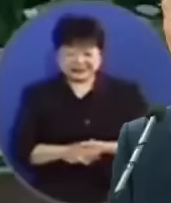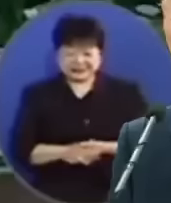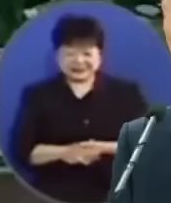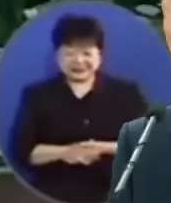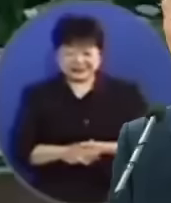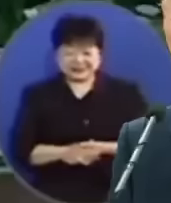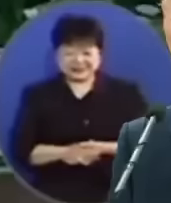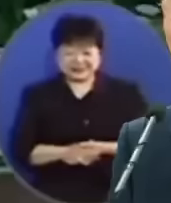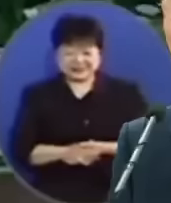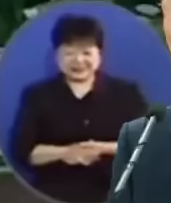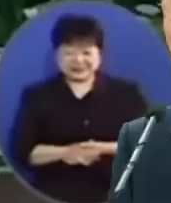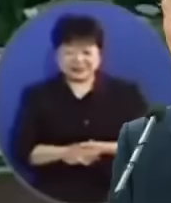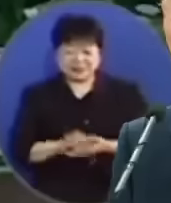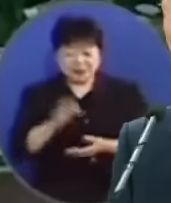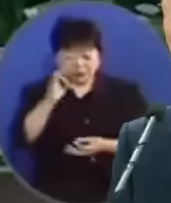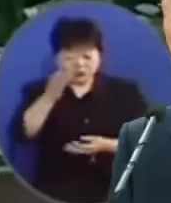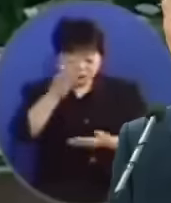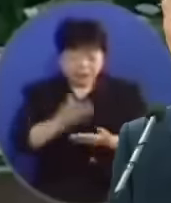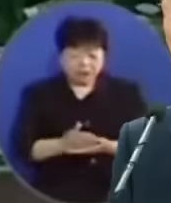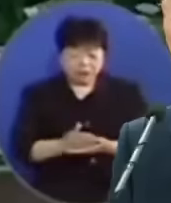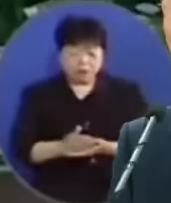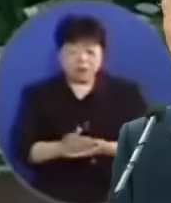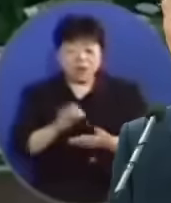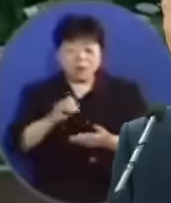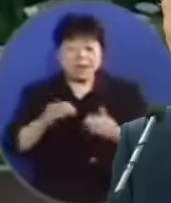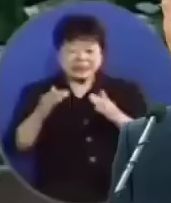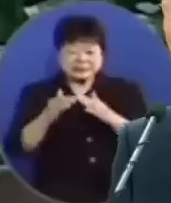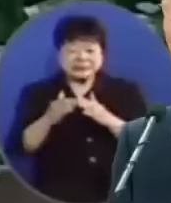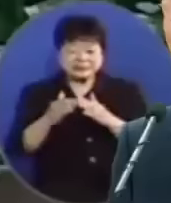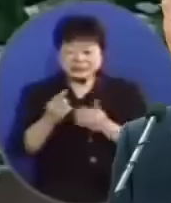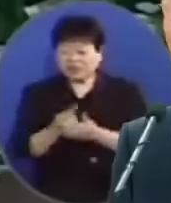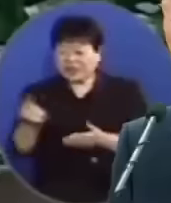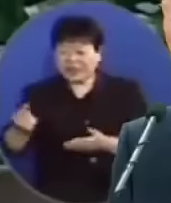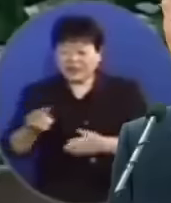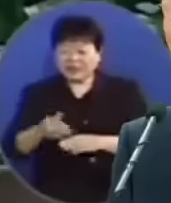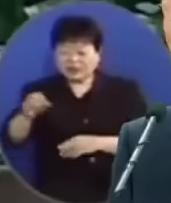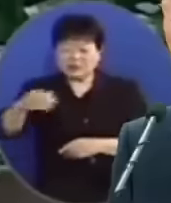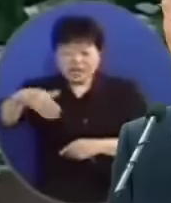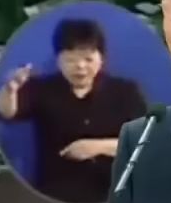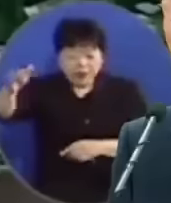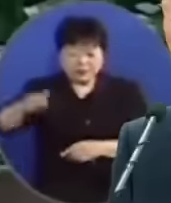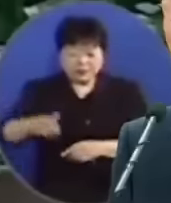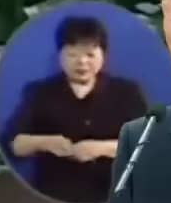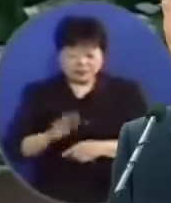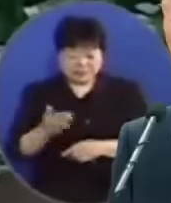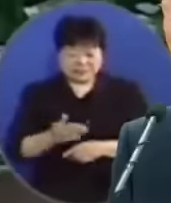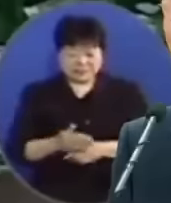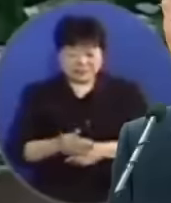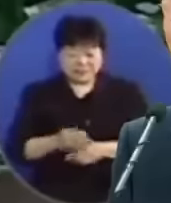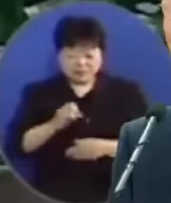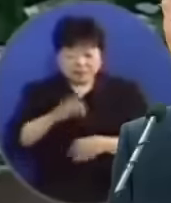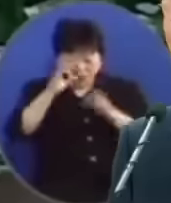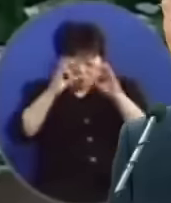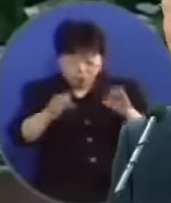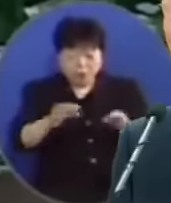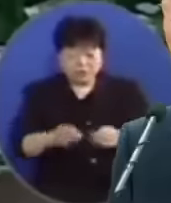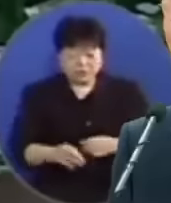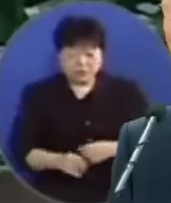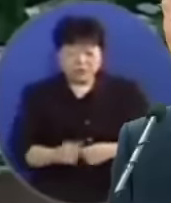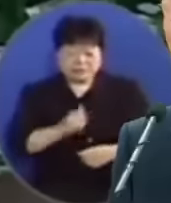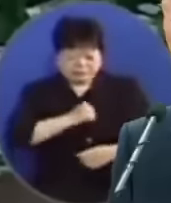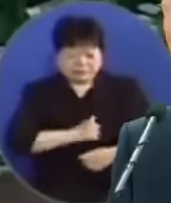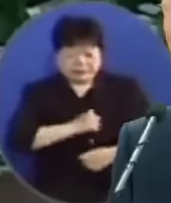훔쳐 먹게 되네. 그러지 말고 빵 안 보이는 곳에 가서 다른 것을 바라보라. 산천초목을